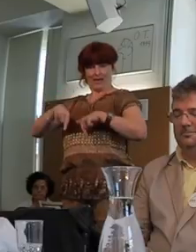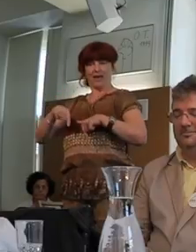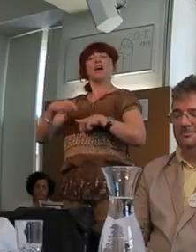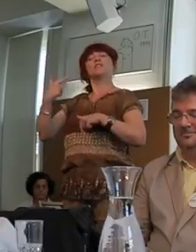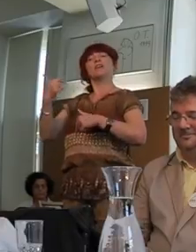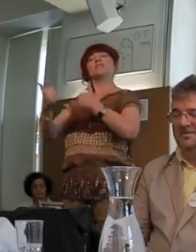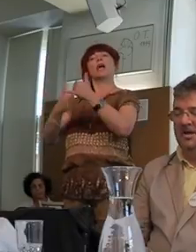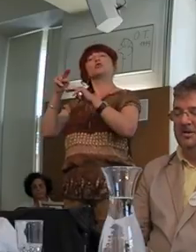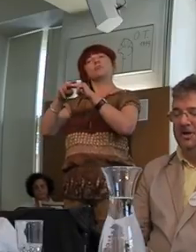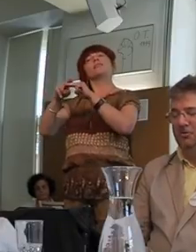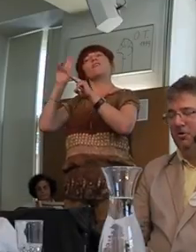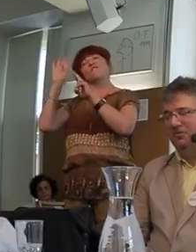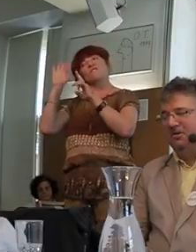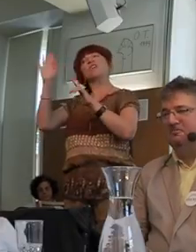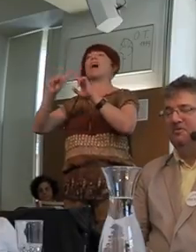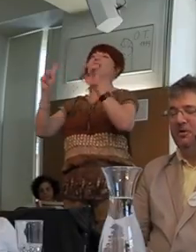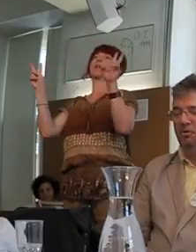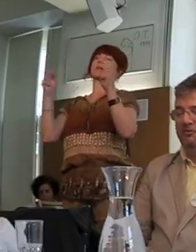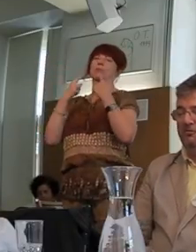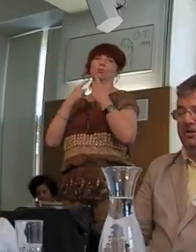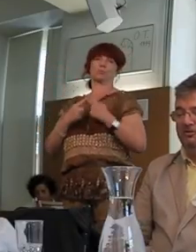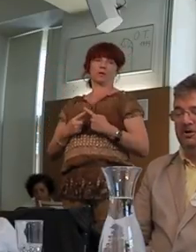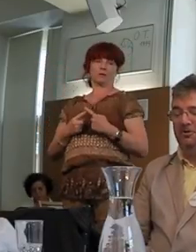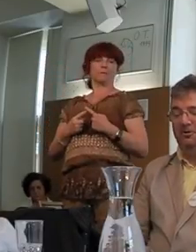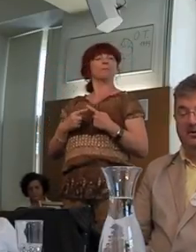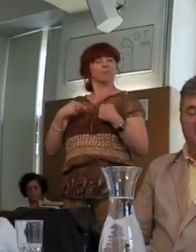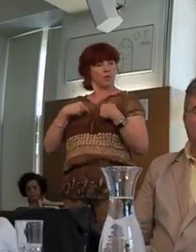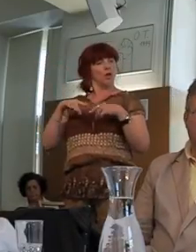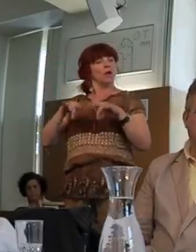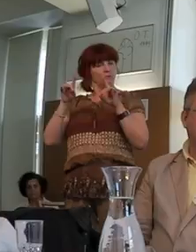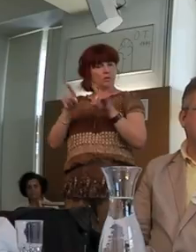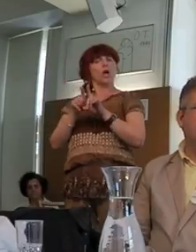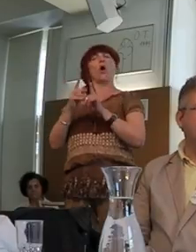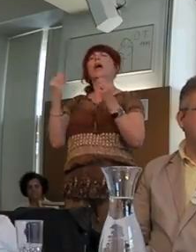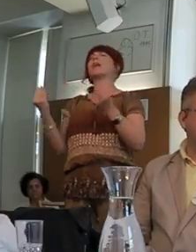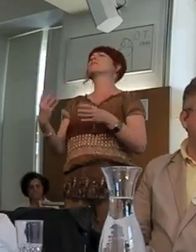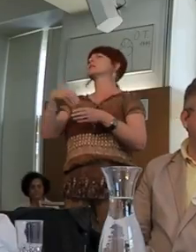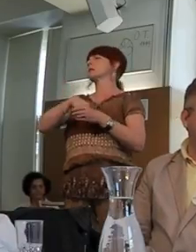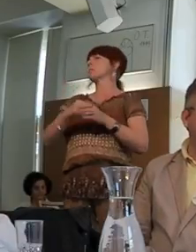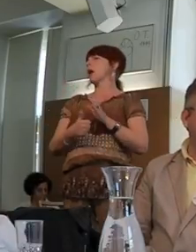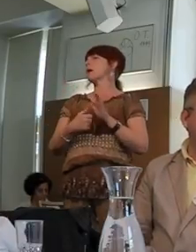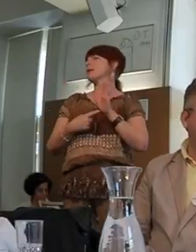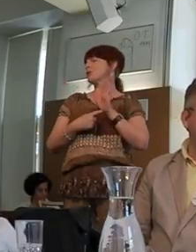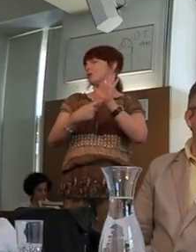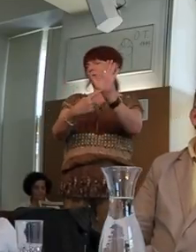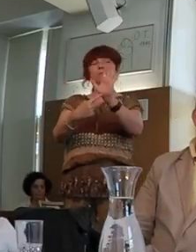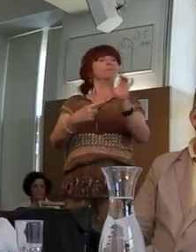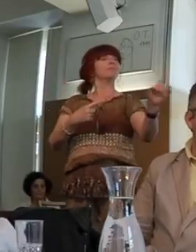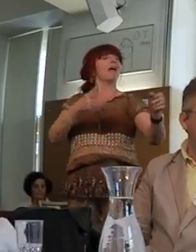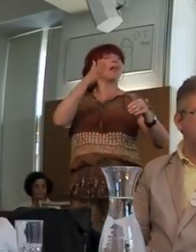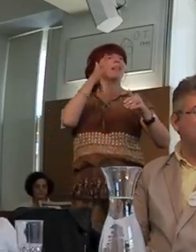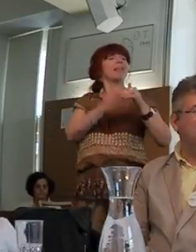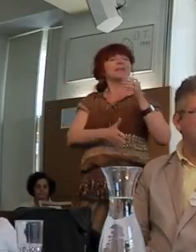führen. Danke, und ich finde, es war doch was zur Darstellung auch drin. Last but not least, 20 Jahre